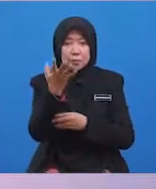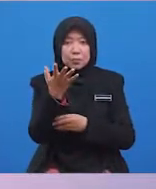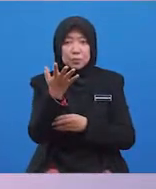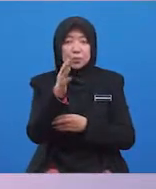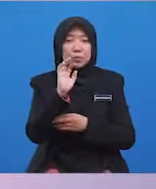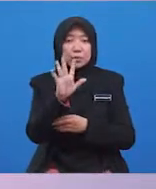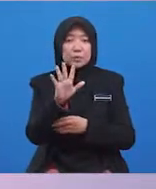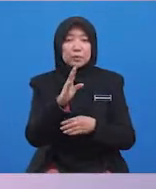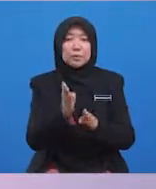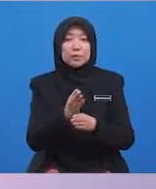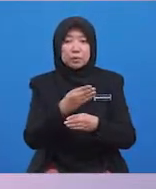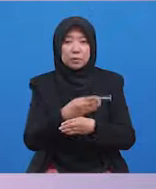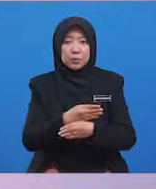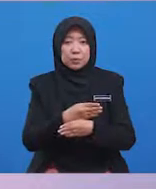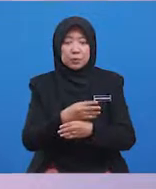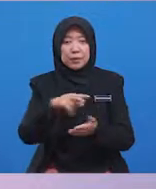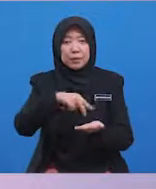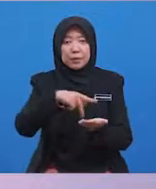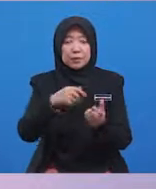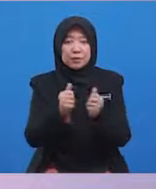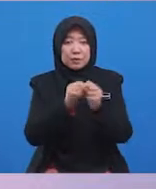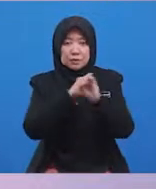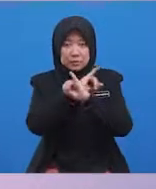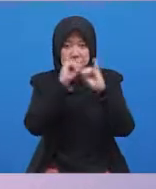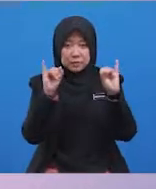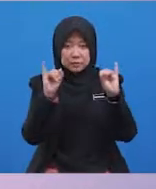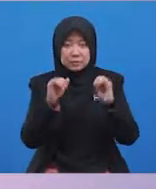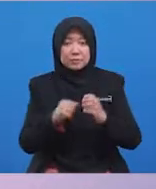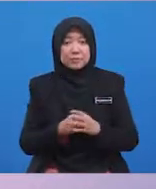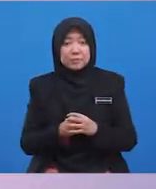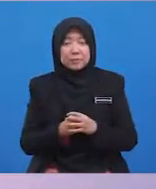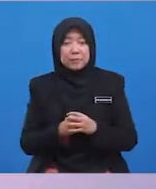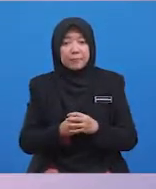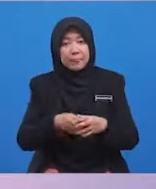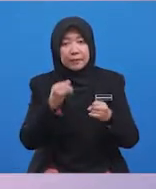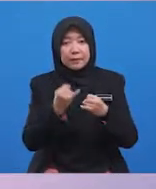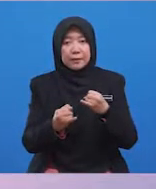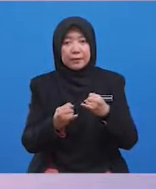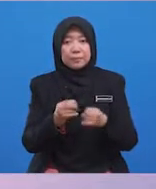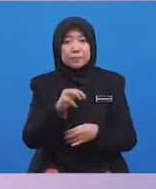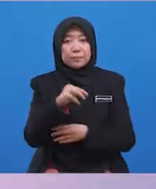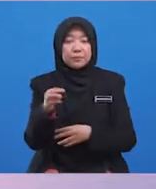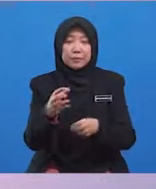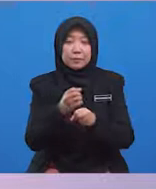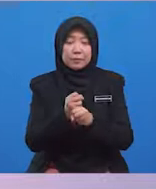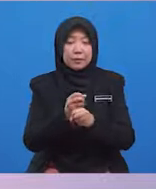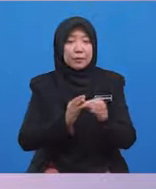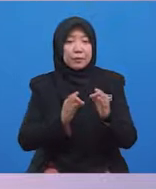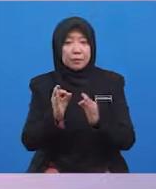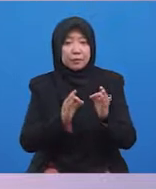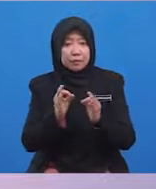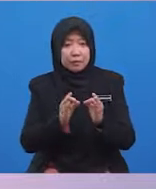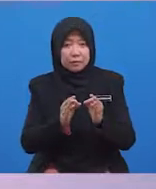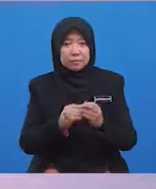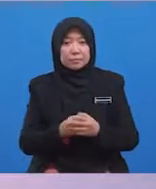sekurang-kurangnya lima bentuk pantun dengan jelas. Dan yang terakhir, murid dapat menghuraikan